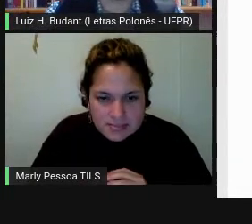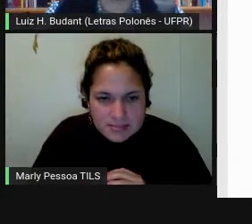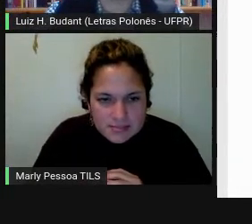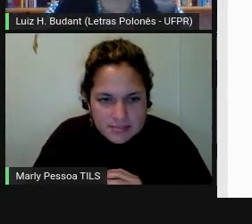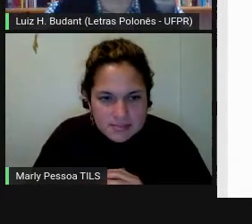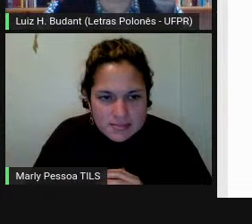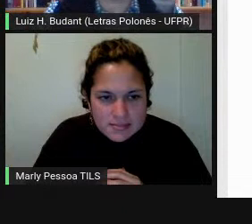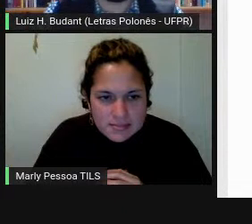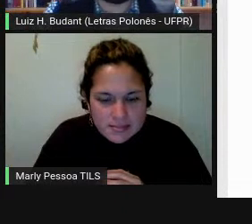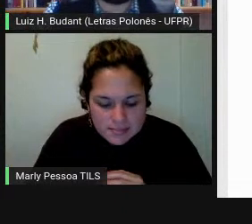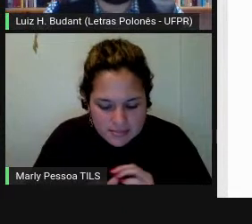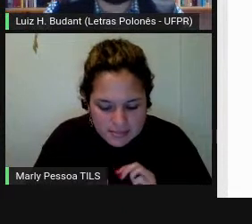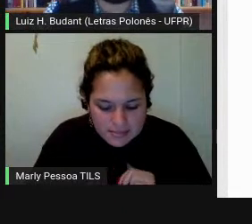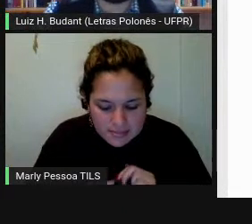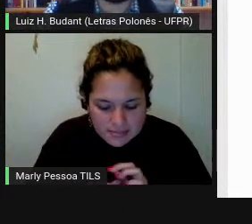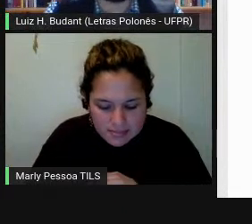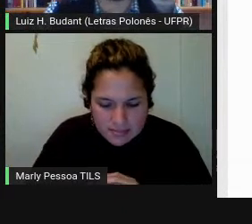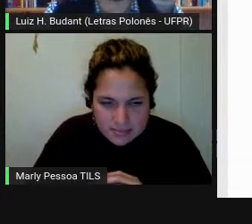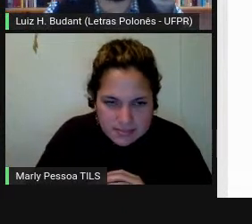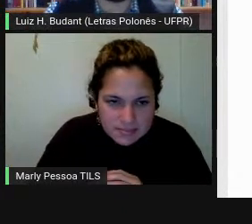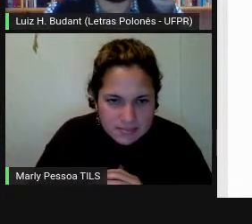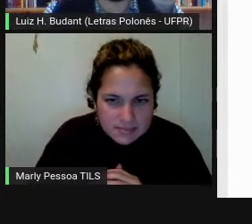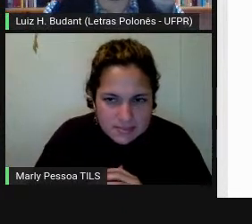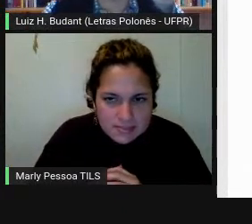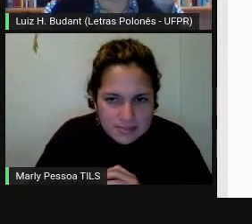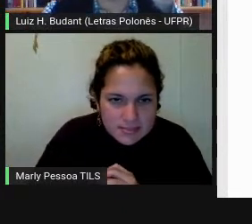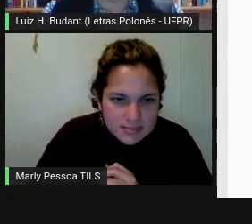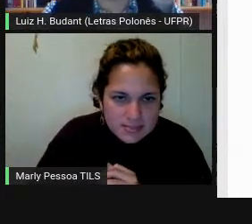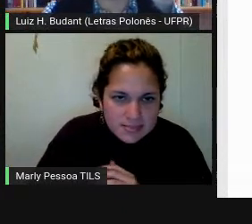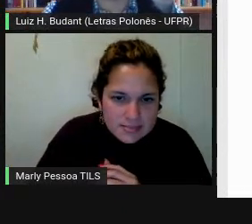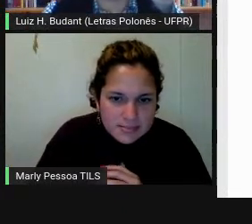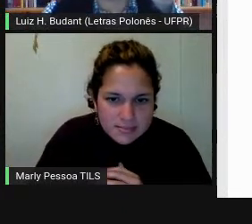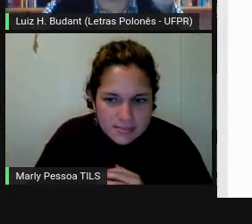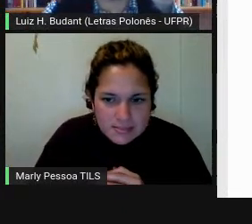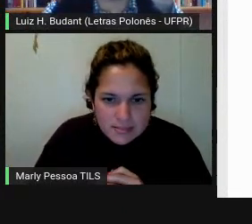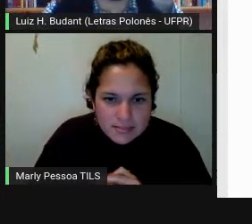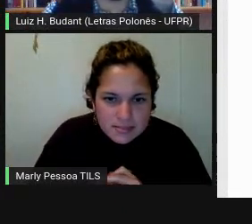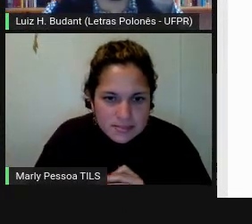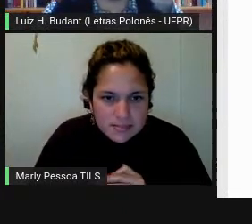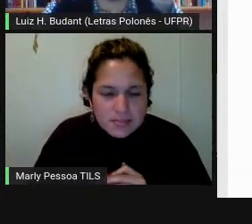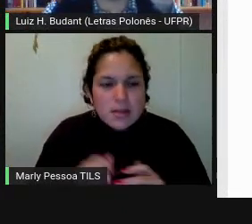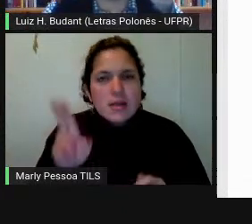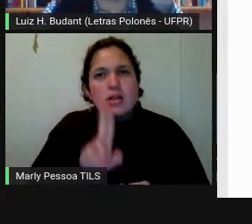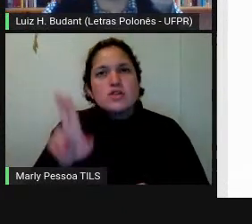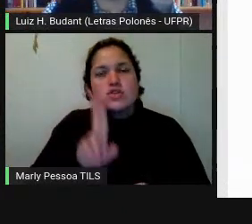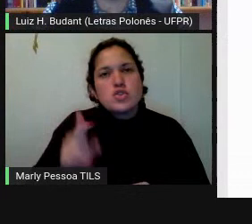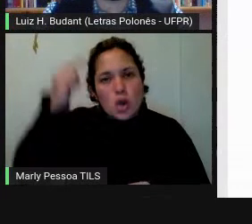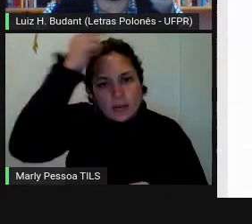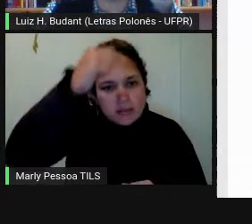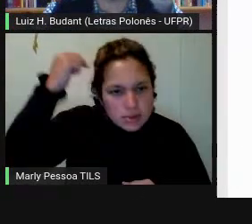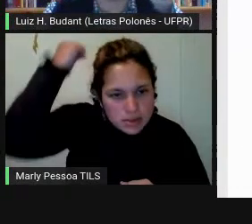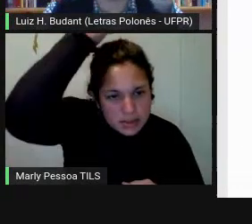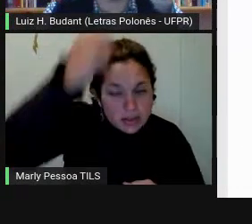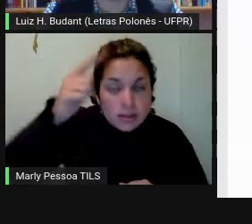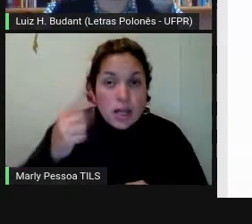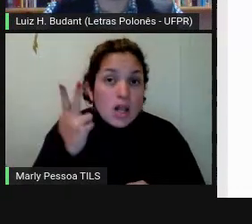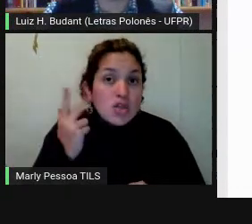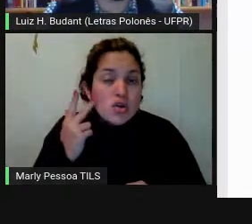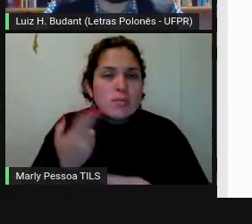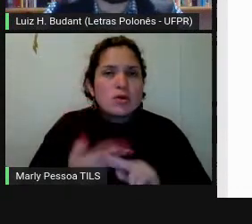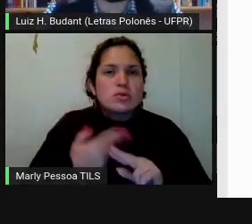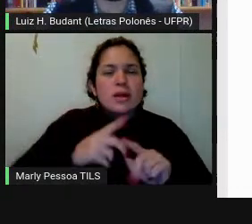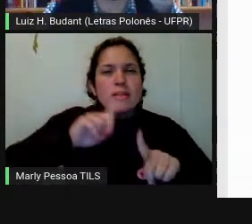świętych katolickich, świętych chrześcijańskich. Esses nomes de santos, eles passaram a ser muito comuns após o